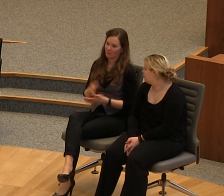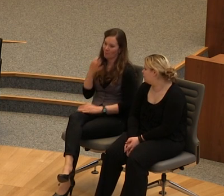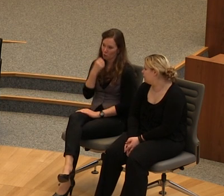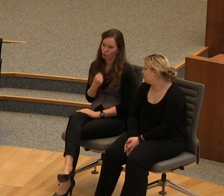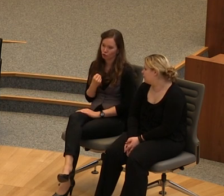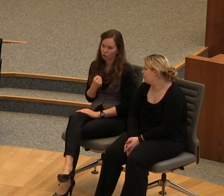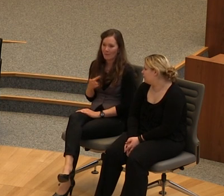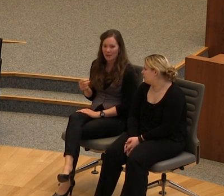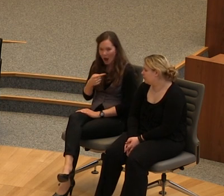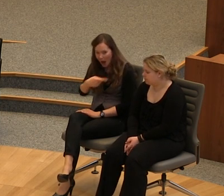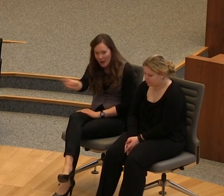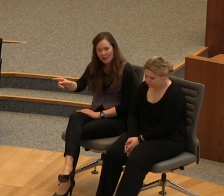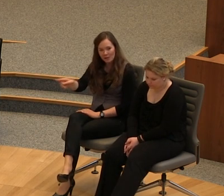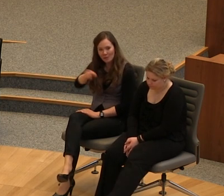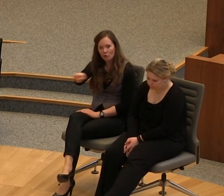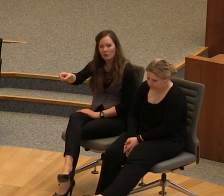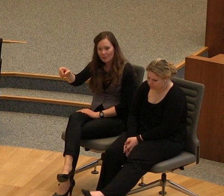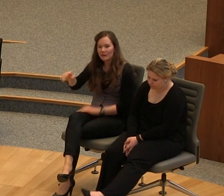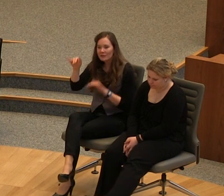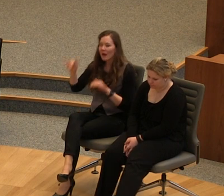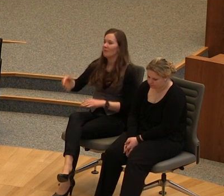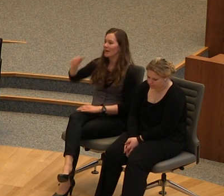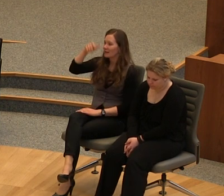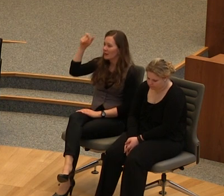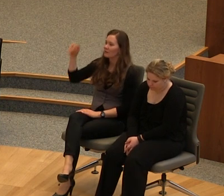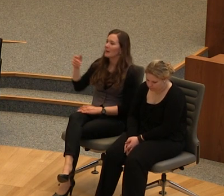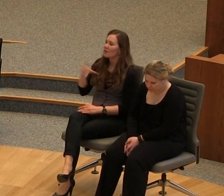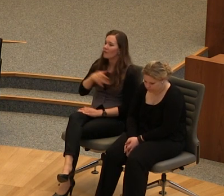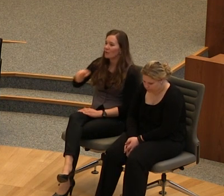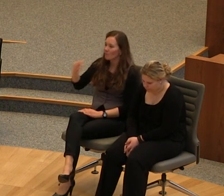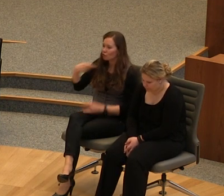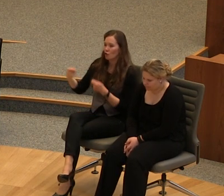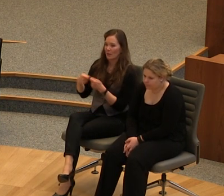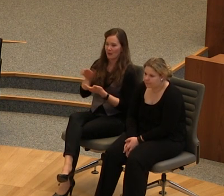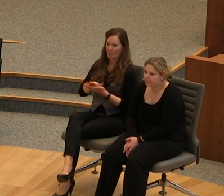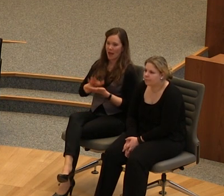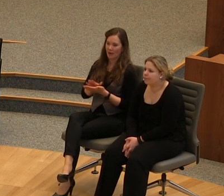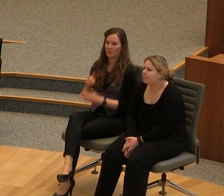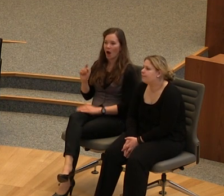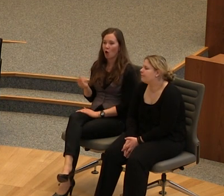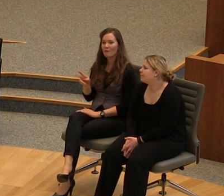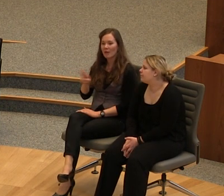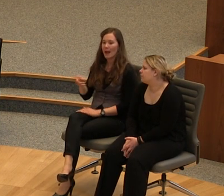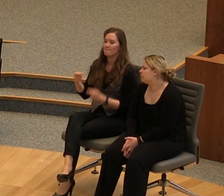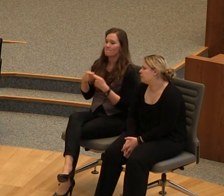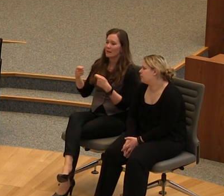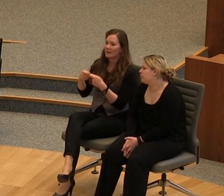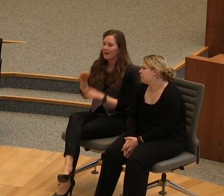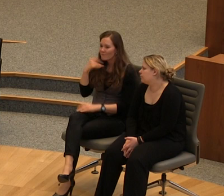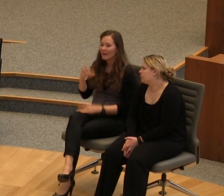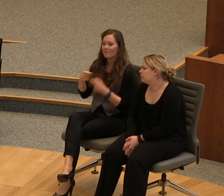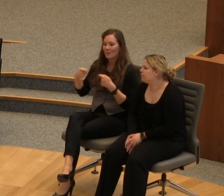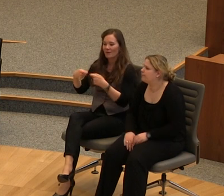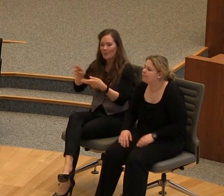mit Ihnen, mit euch allen, mit den Experten, den Betroffenen, den Mitgliedern vieler